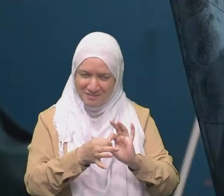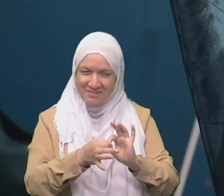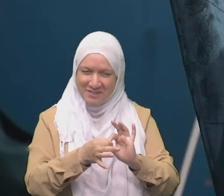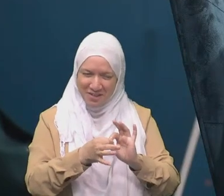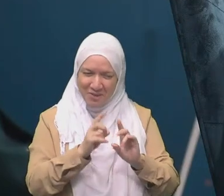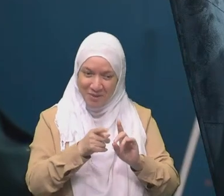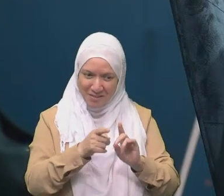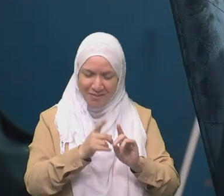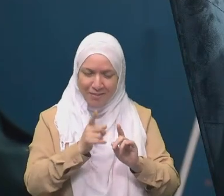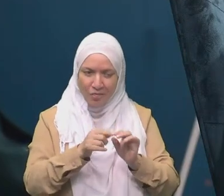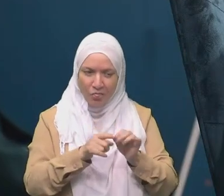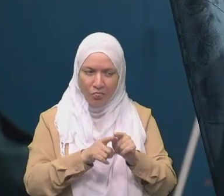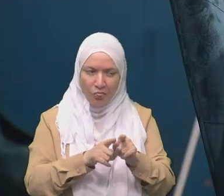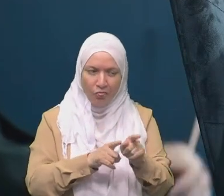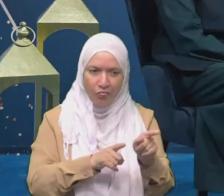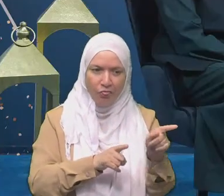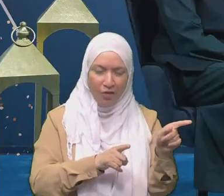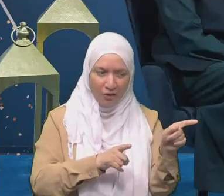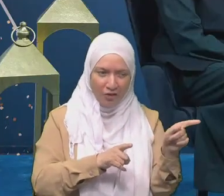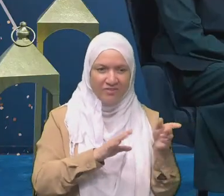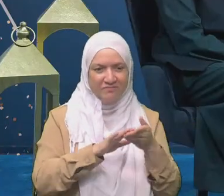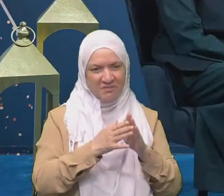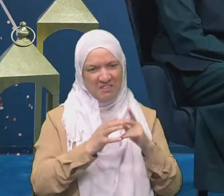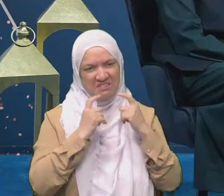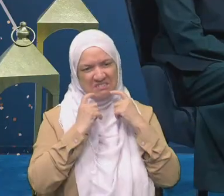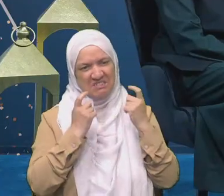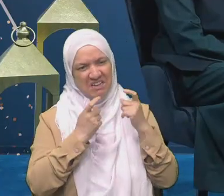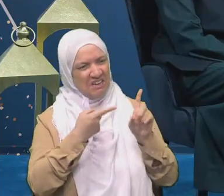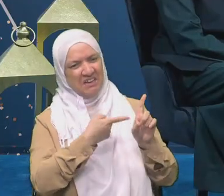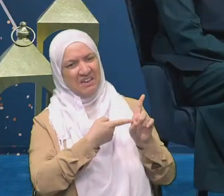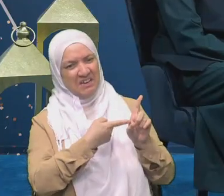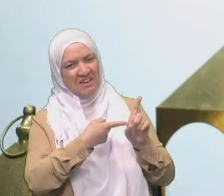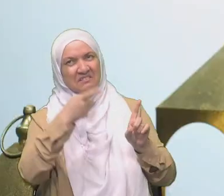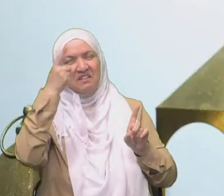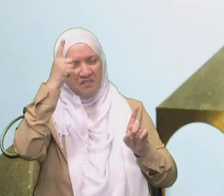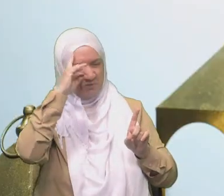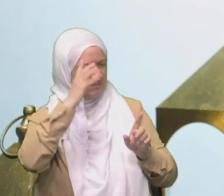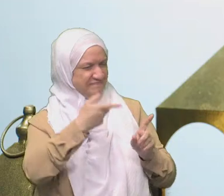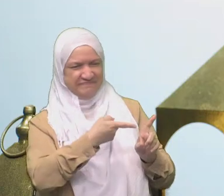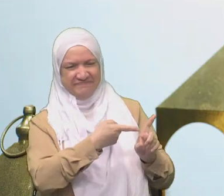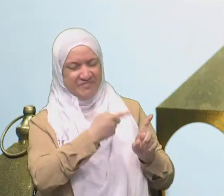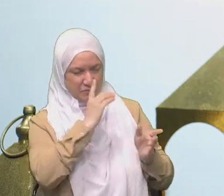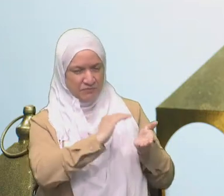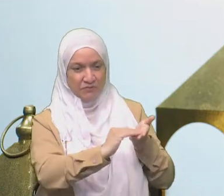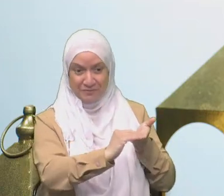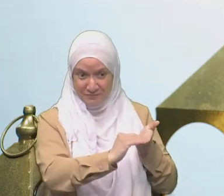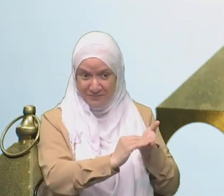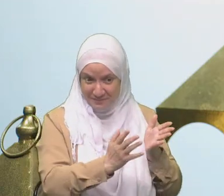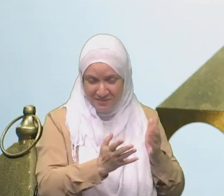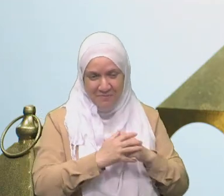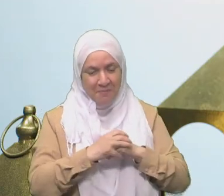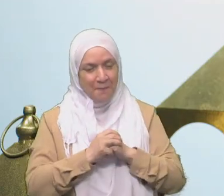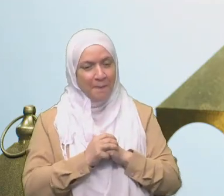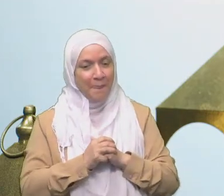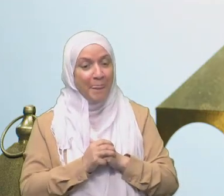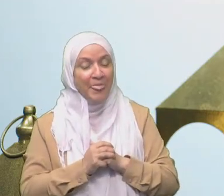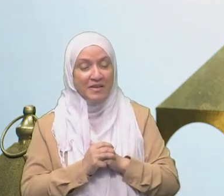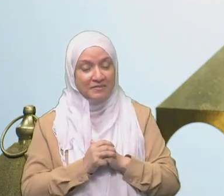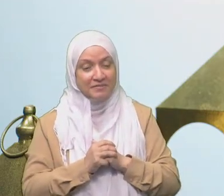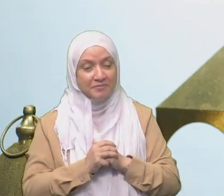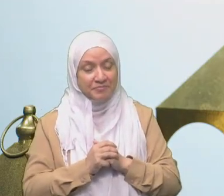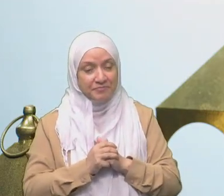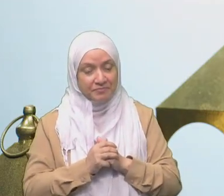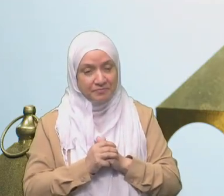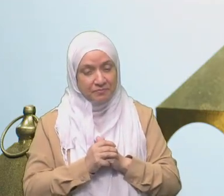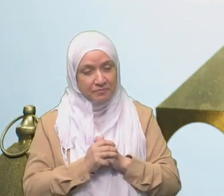things, Shaykh, subhanAllah, immediately stick out. He says, وَمَا جَرَّبَهُ فِي نَفْسِهِ وَغَيْرِهِ. What he has tested with himself and others.